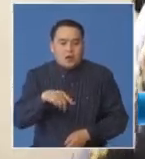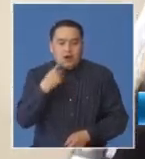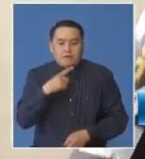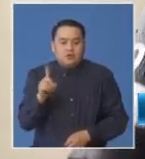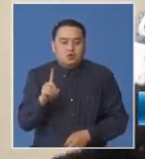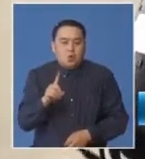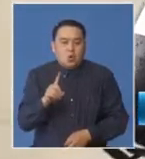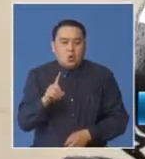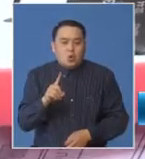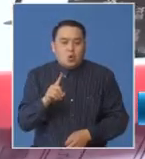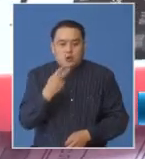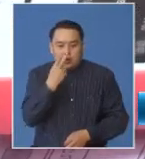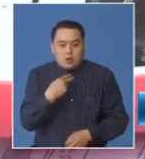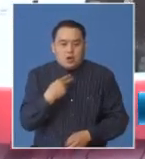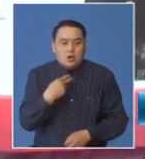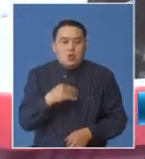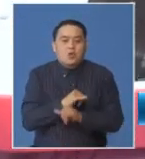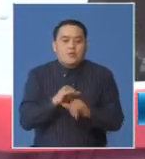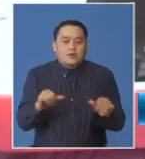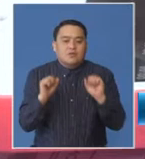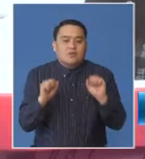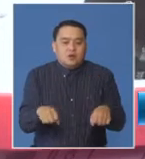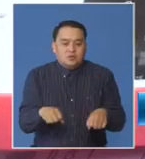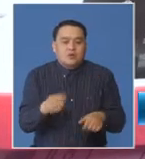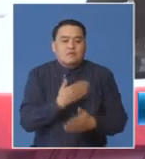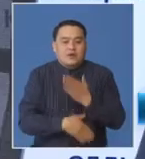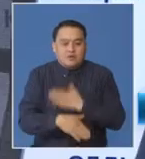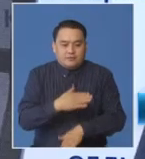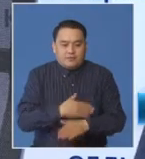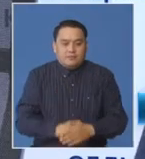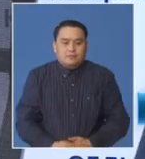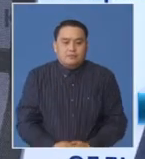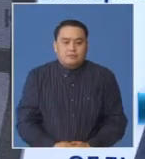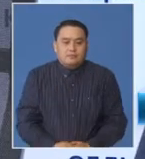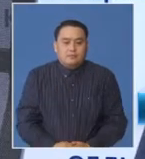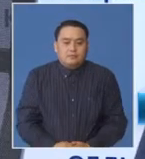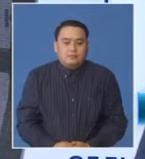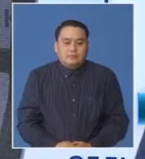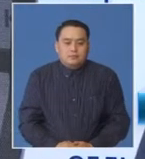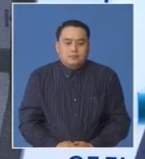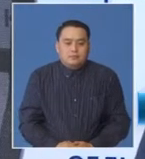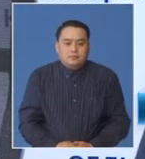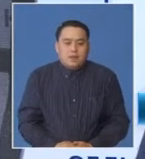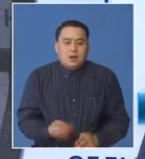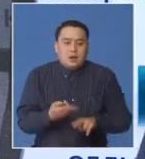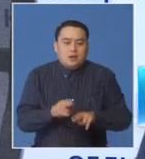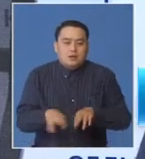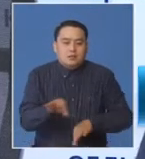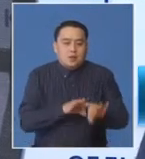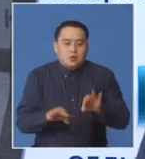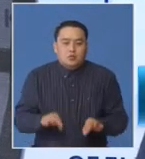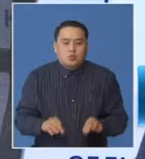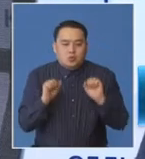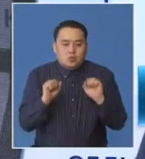говорит, что приспособление значительно расширит возможности инвалидов. Этот проект даст